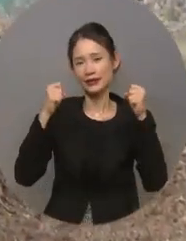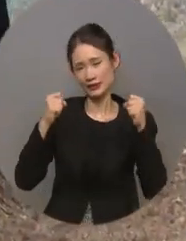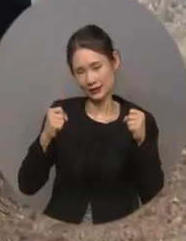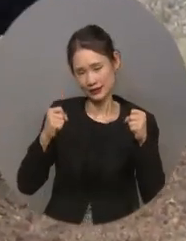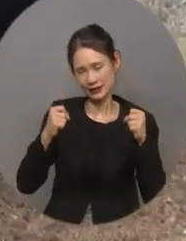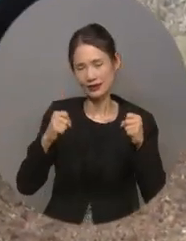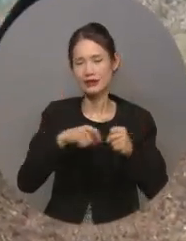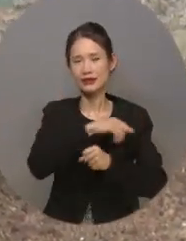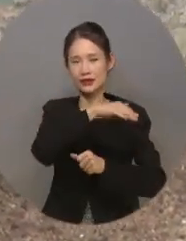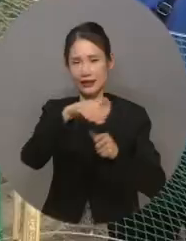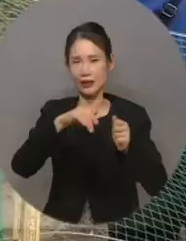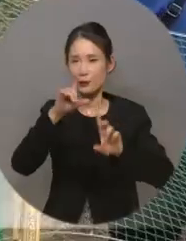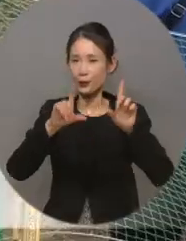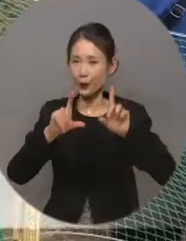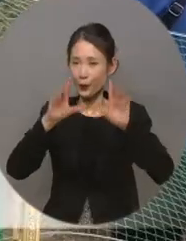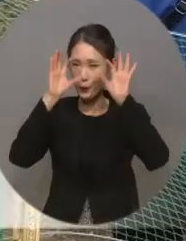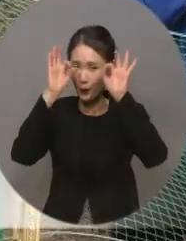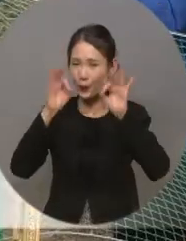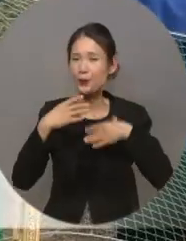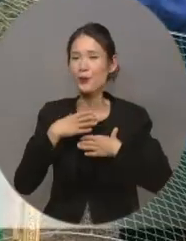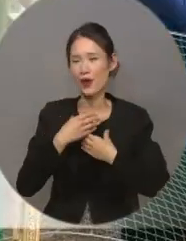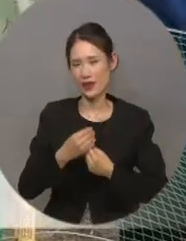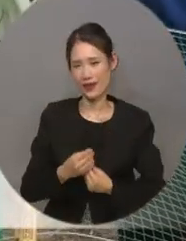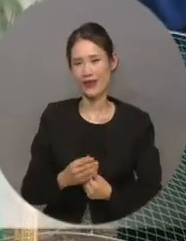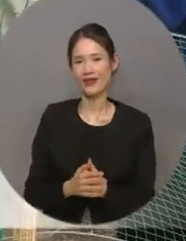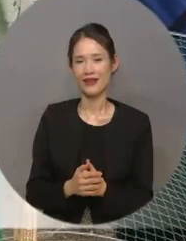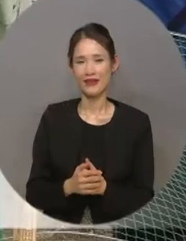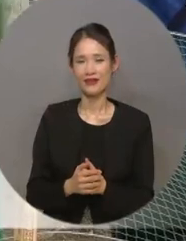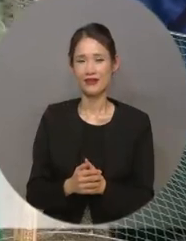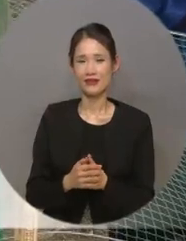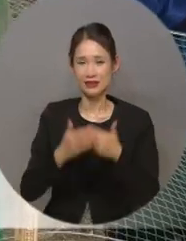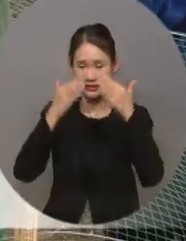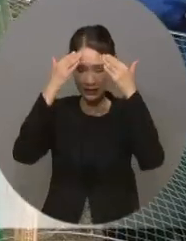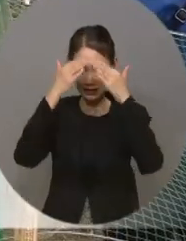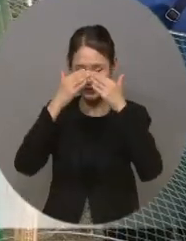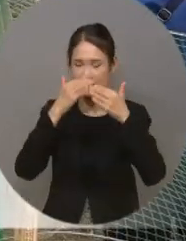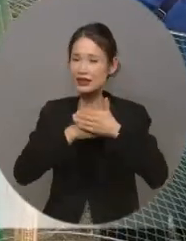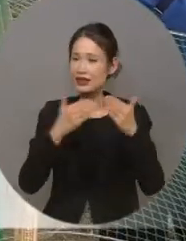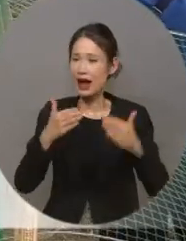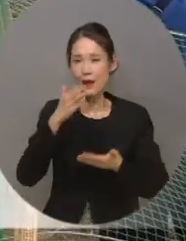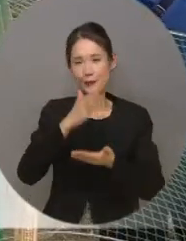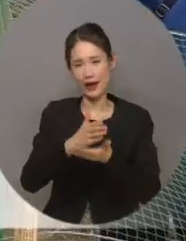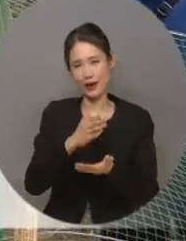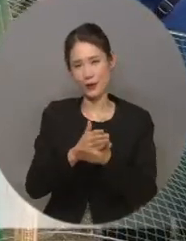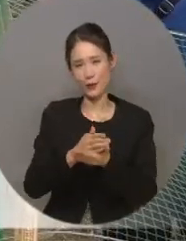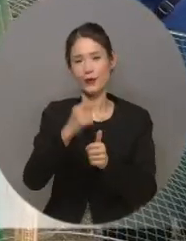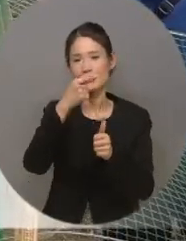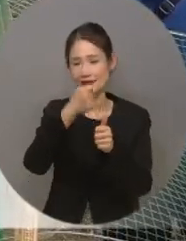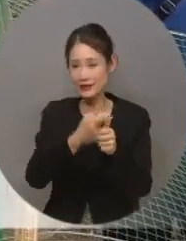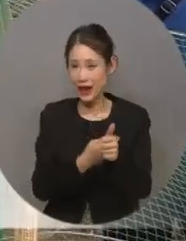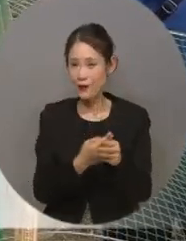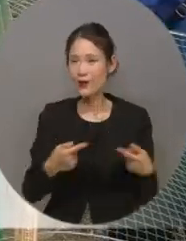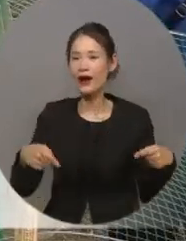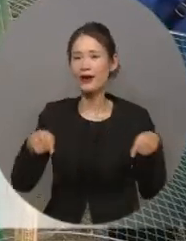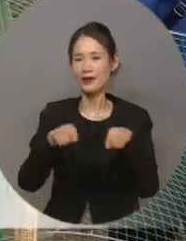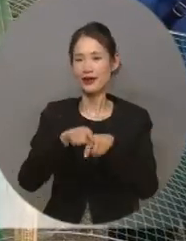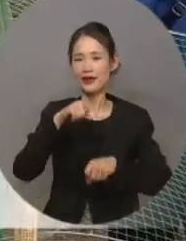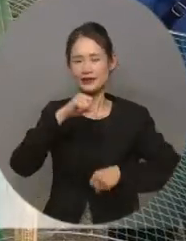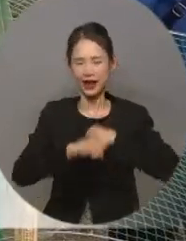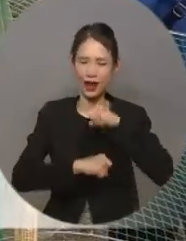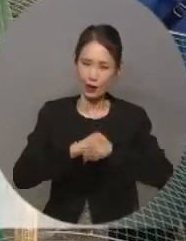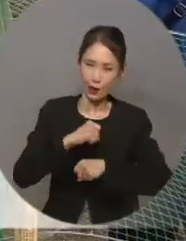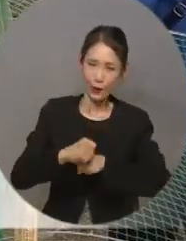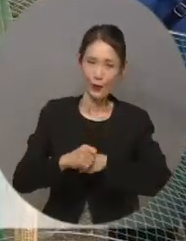것만으로도 편안해 보입니다. 실내에서 어떤 학습을 받는 것보다는 자연과 함께 이렇게 자유스럽게